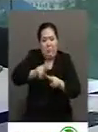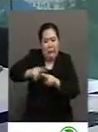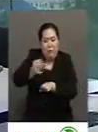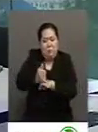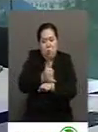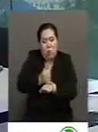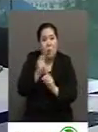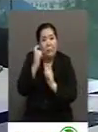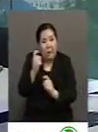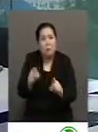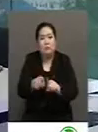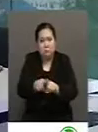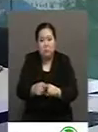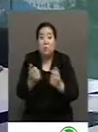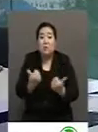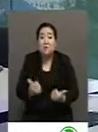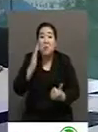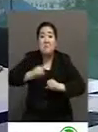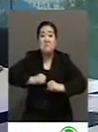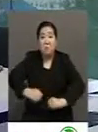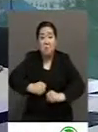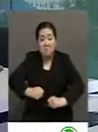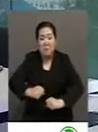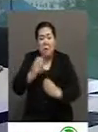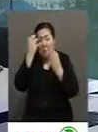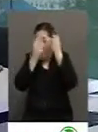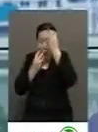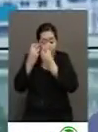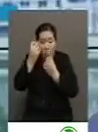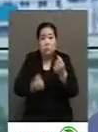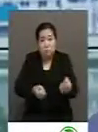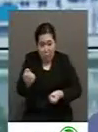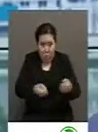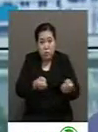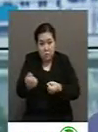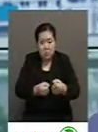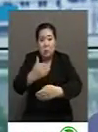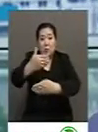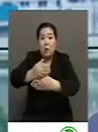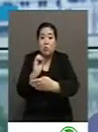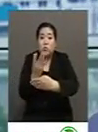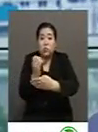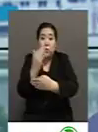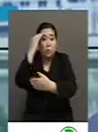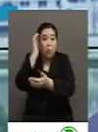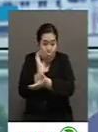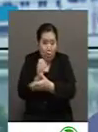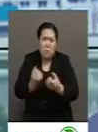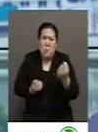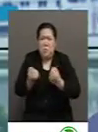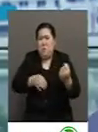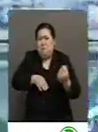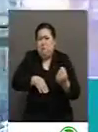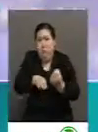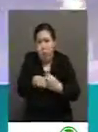ณผู้ชมมีกรณีหนุ่มใหญ่เมาแล้วขับฝ่าจุดตรวจค่ะเกือบจะชนกับทางตำรวจขณะเดียวกันฝ่าไฟแดงไปเฉี่ยวชนรถคัน